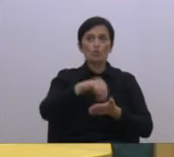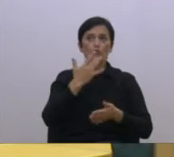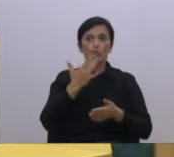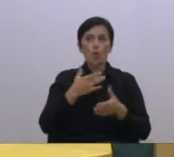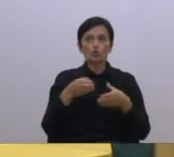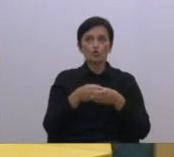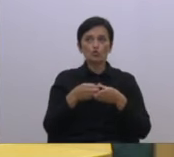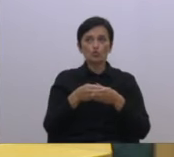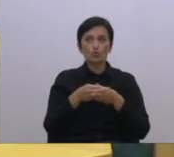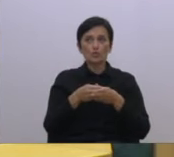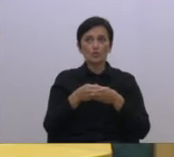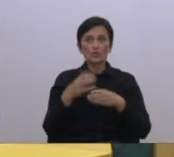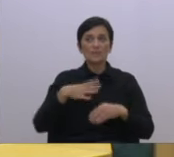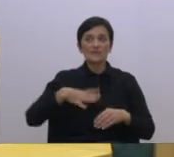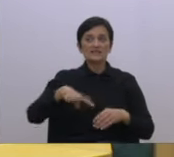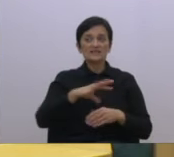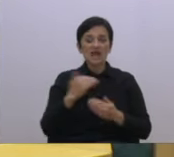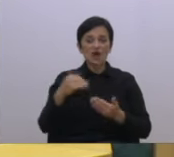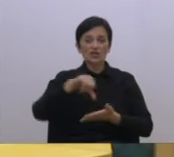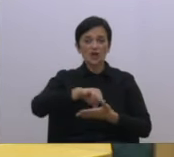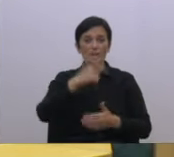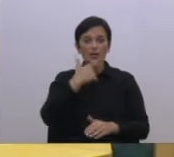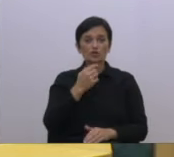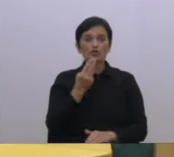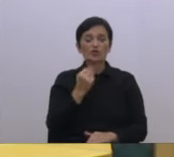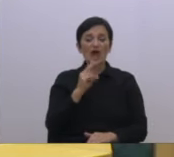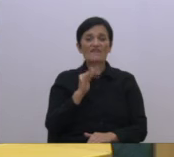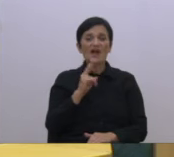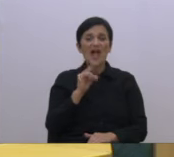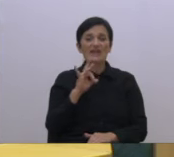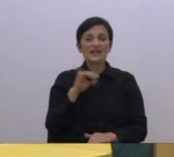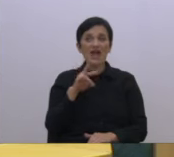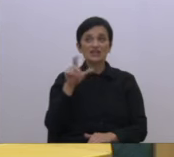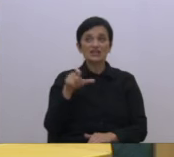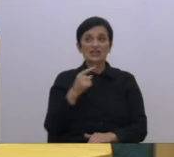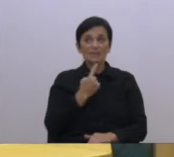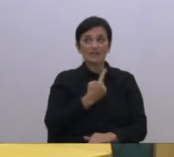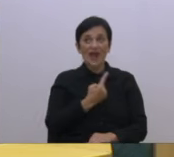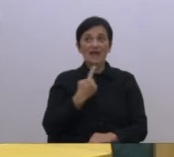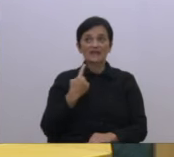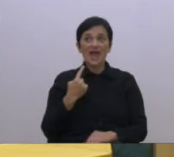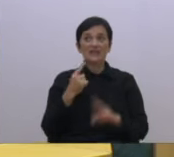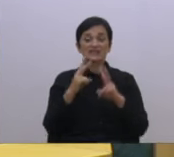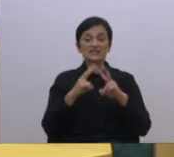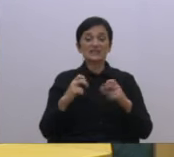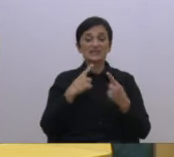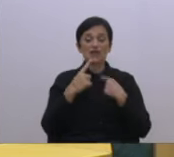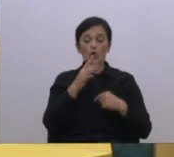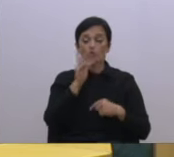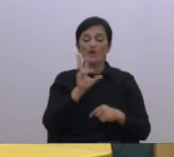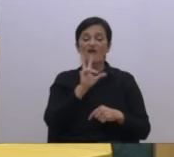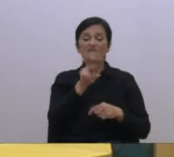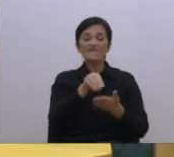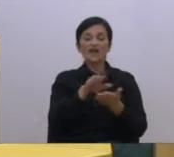ჯგუფი საქართველოსთვის წარმომადგენელი ბატონ შალვა კერესელიძე, რომელიც ერთ-ერთ განხილვის დროს დააფიქსირა